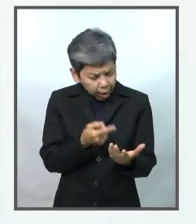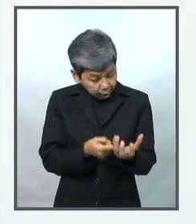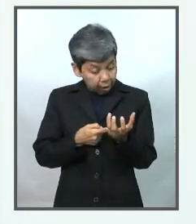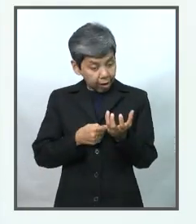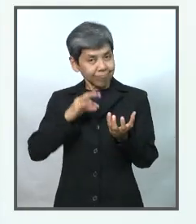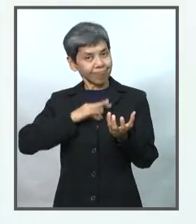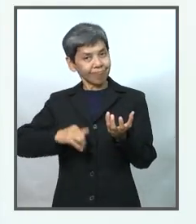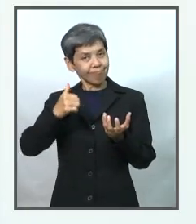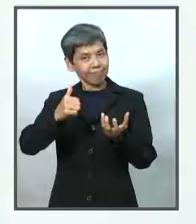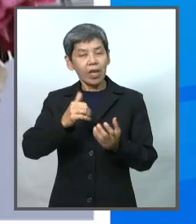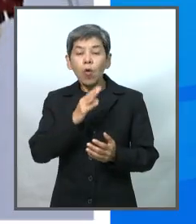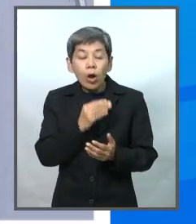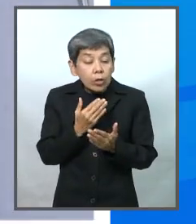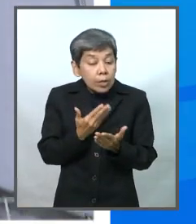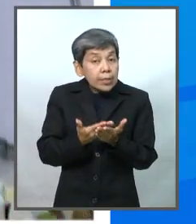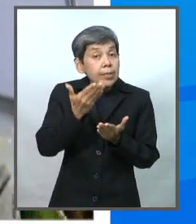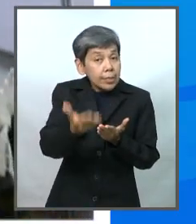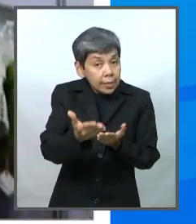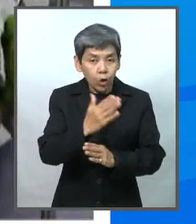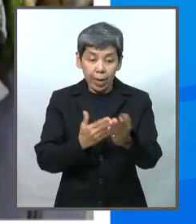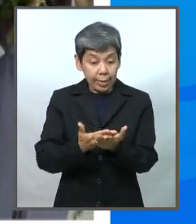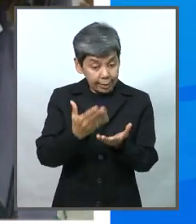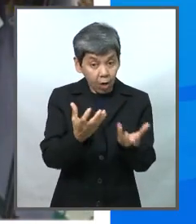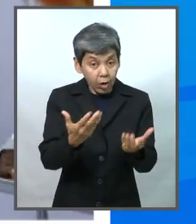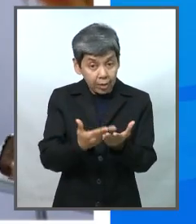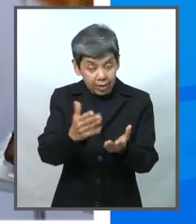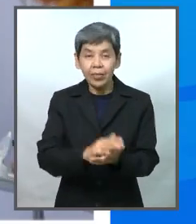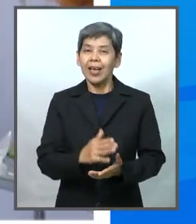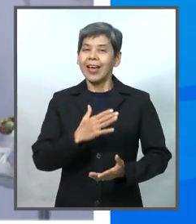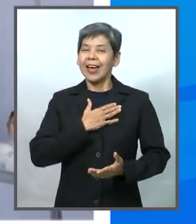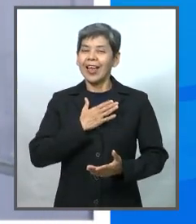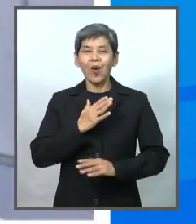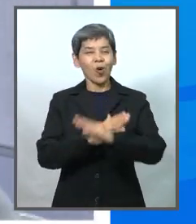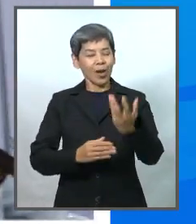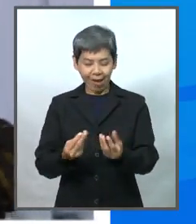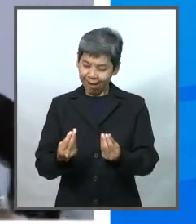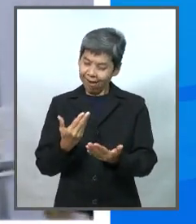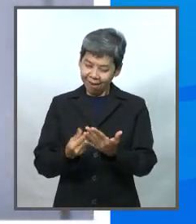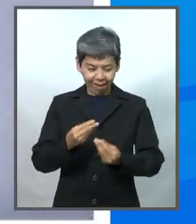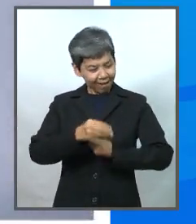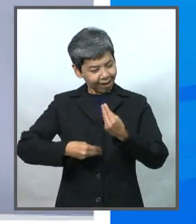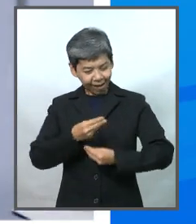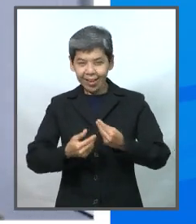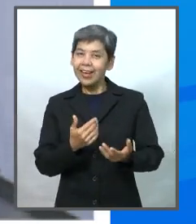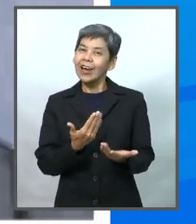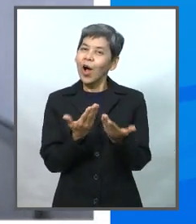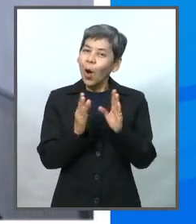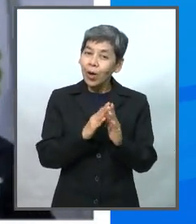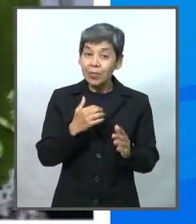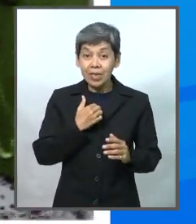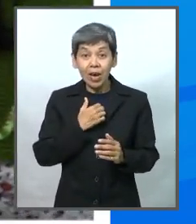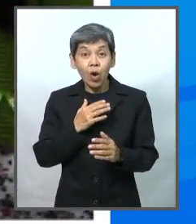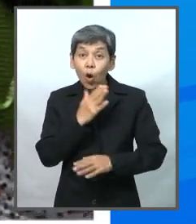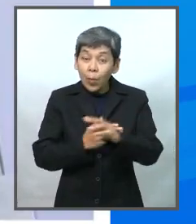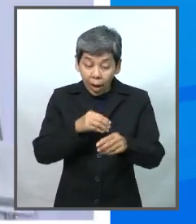ได้ใช้สินค้าของพิการก็มีความสุขครับถ้าเราช่วยอุดหนุนสินค้าคนพิการนะครับก็สามารถที่ทำให้คนพิการเนี่ยนะครับมีรายได้ในครอบครัวนะเวลาค